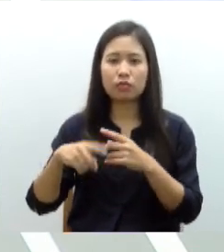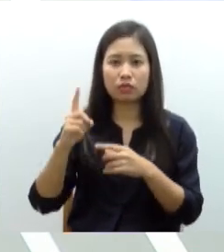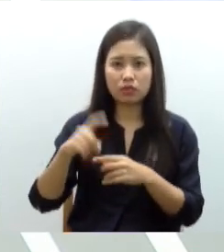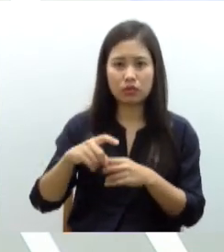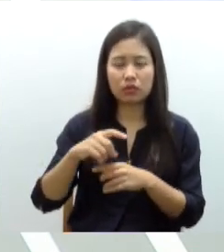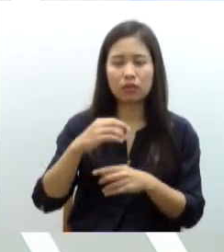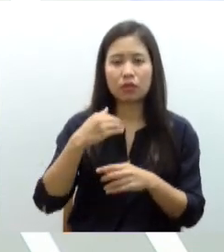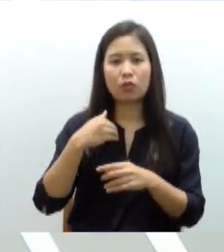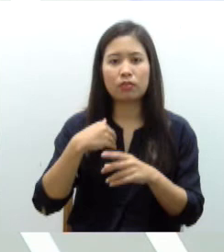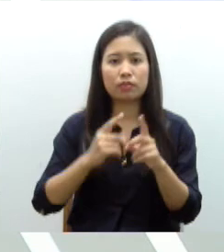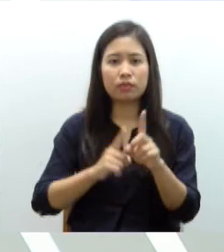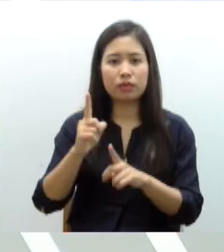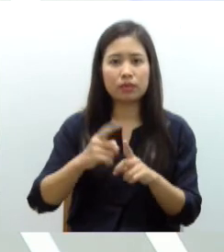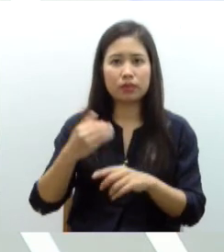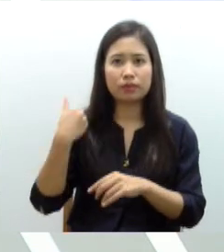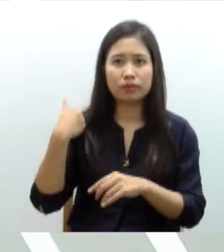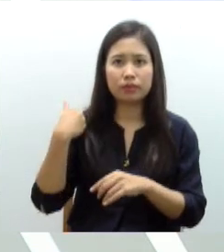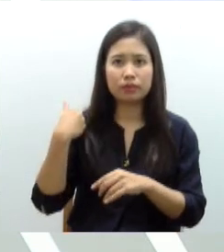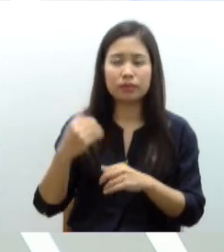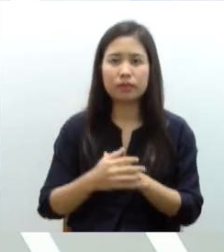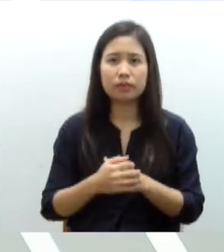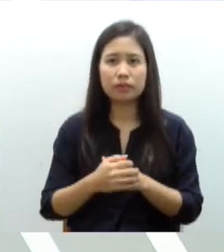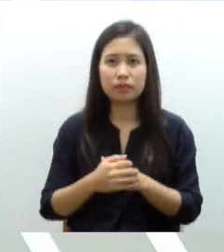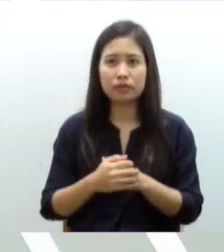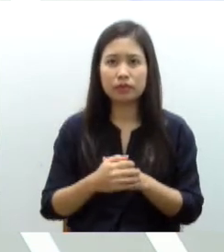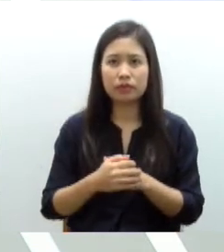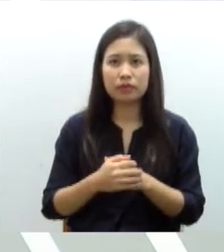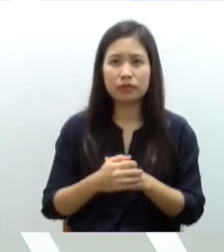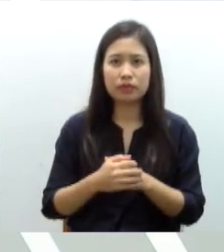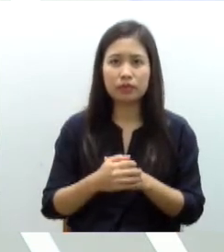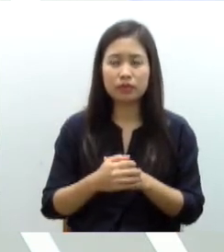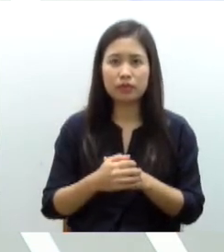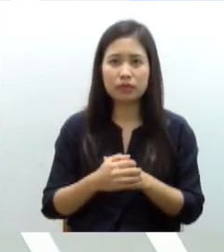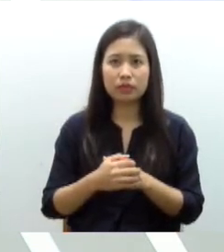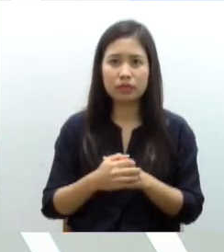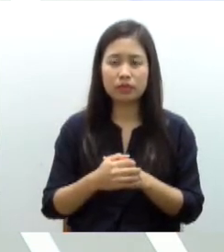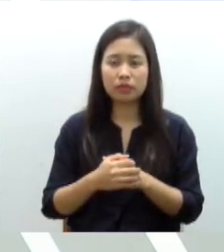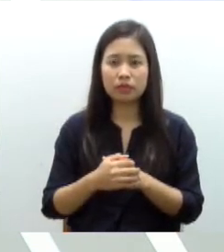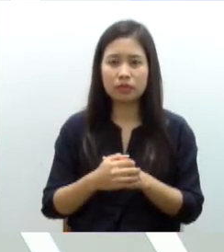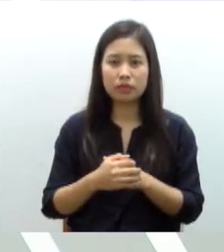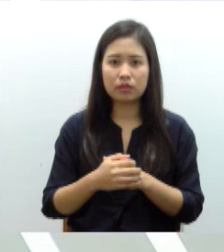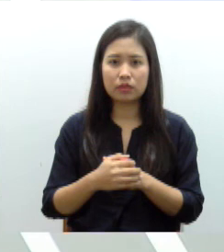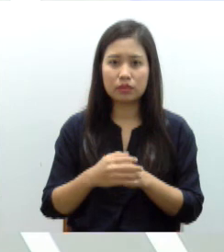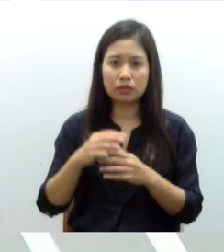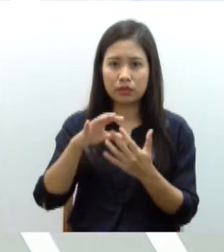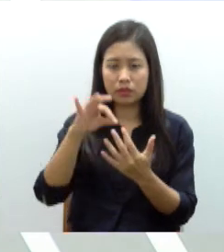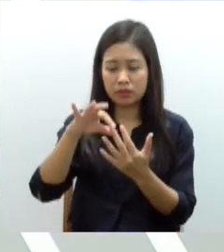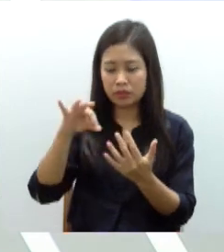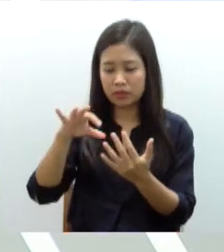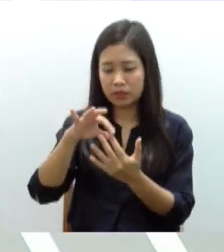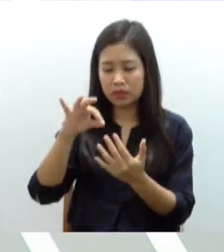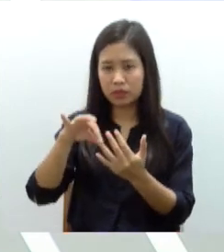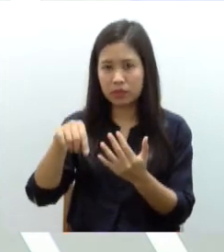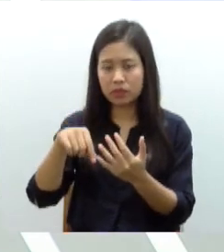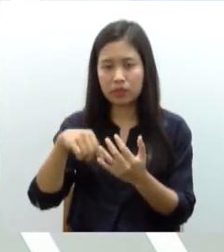ก็คือถ้าบุคคลเหล่านี้มีธุรกิจอยู่เนี่ยนะจะเอาธุรกิจนั้นมาเชื่อมต่อกับการใช้อำนาจตัวเองไม่ได้หม